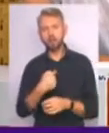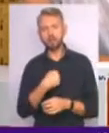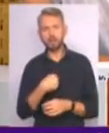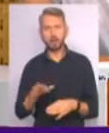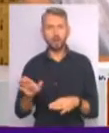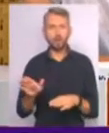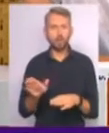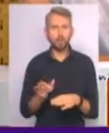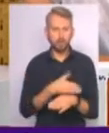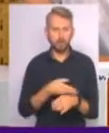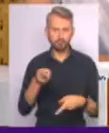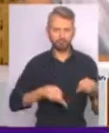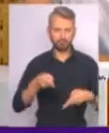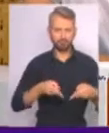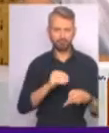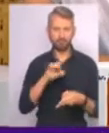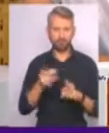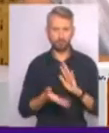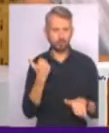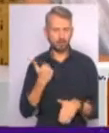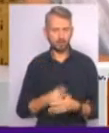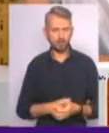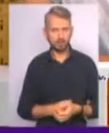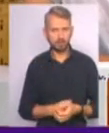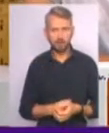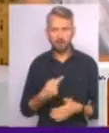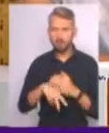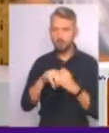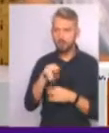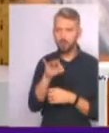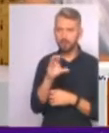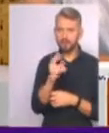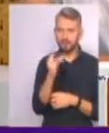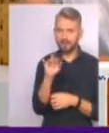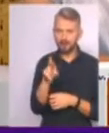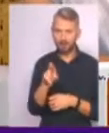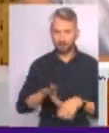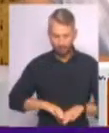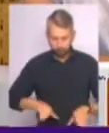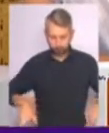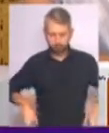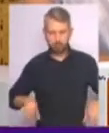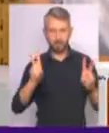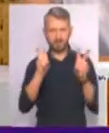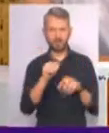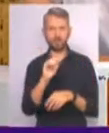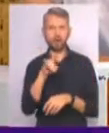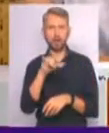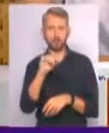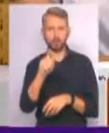убрать хирургическим путем этот живот. Тобто ліпосакцію. Фартух, да, фартух називають в народі.